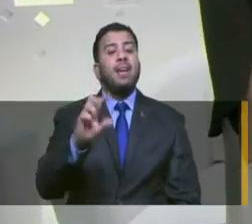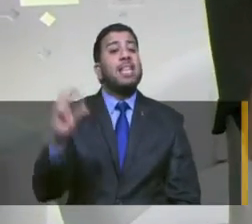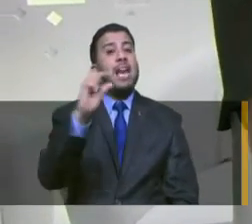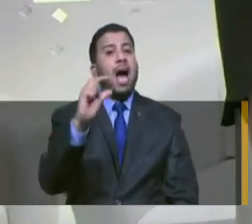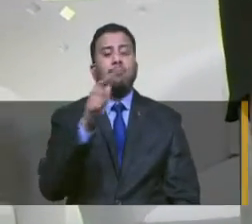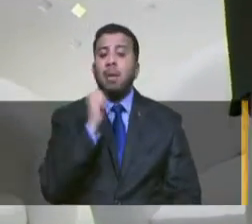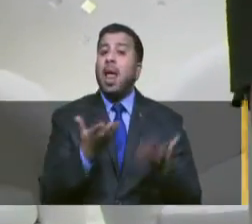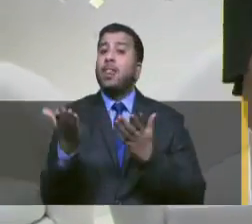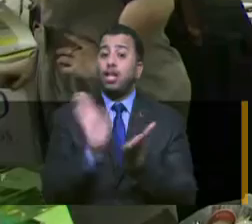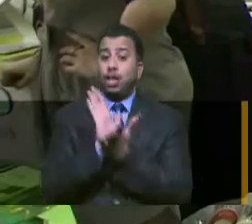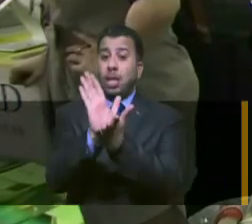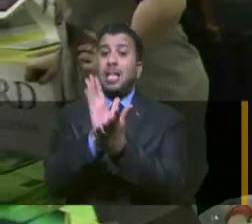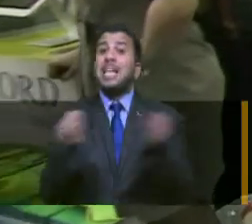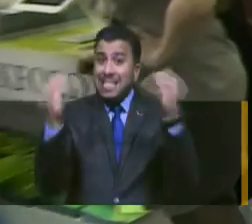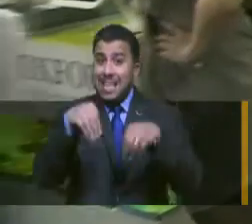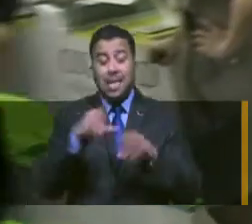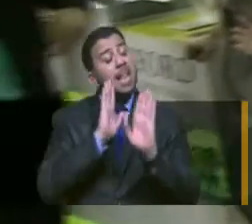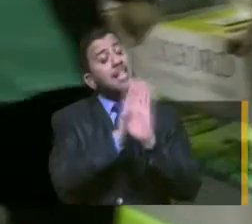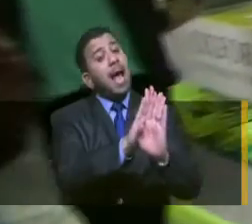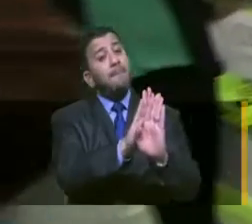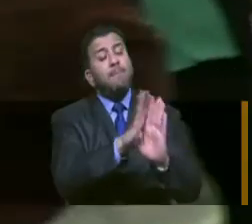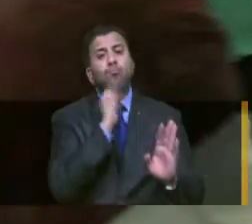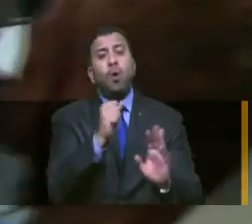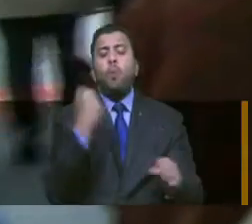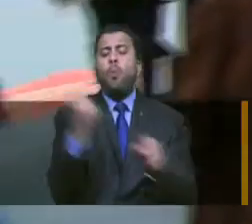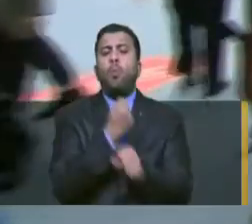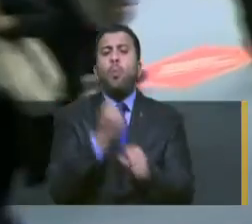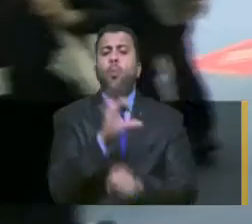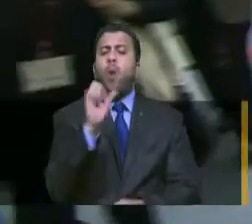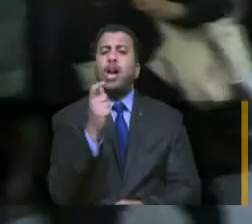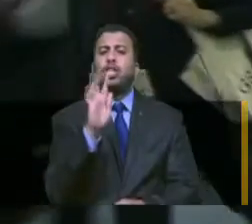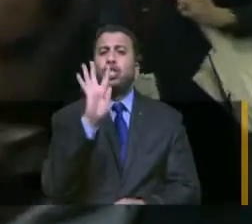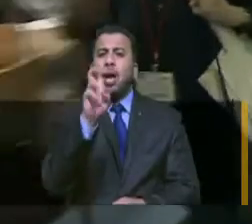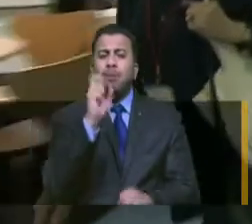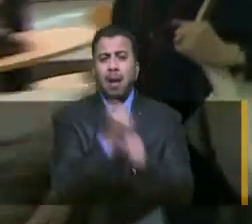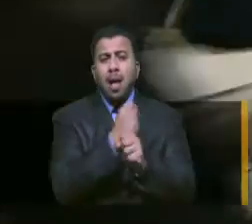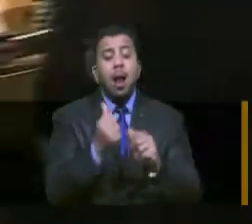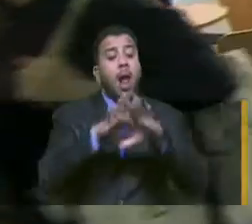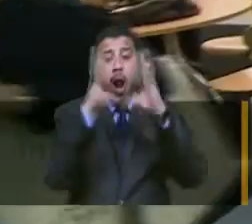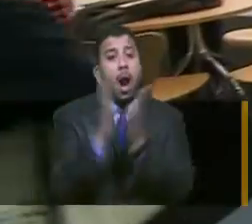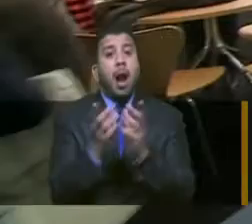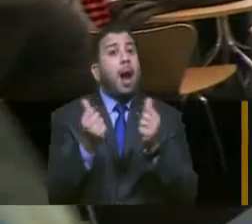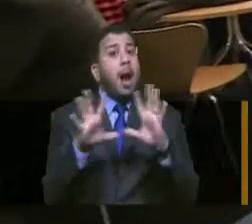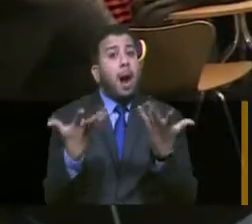إدارة الجائزة عن زيادة الدعم المخصص لبرنامج ورشة لتصبح القيمة الإجمالية للجائزة